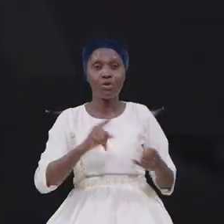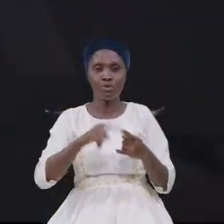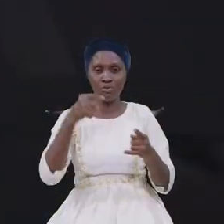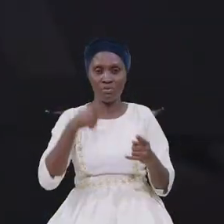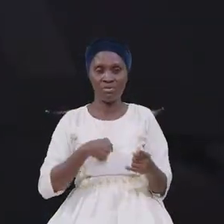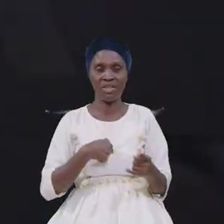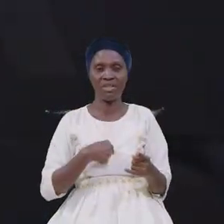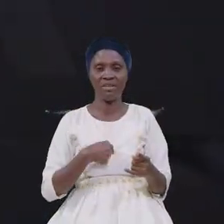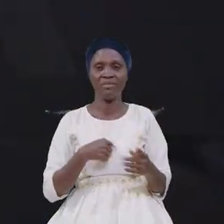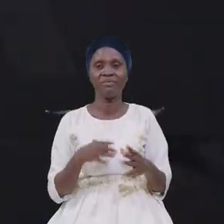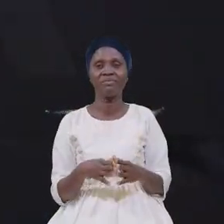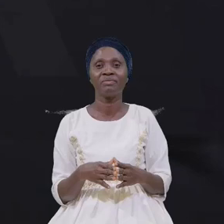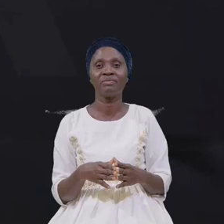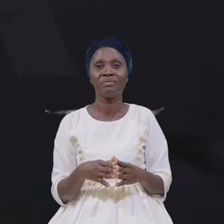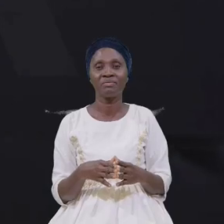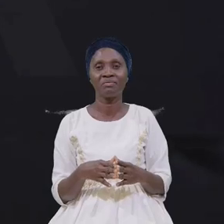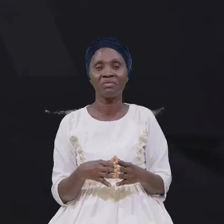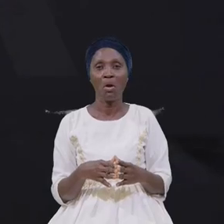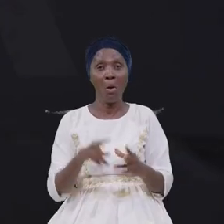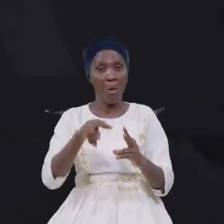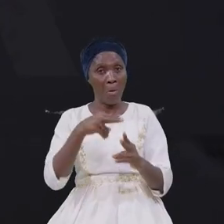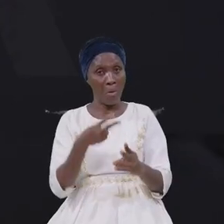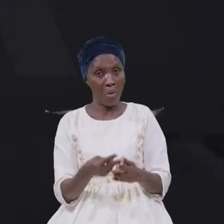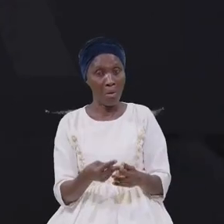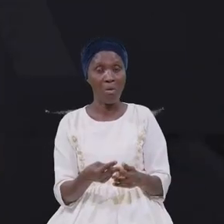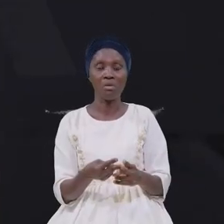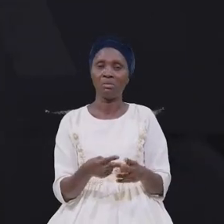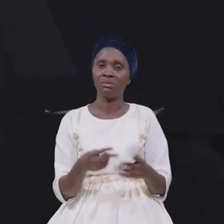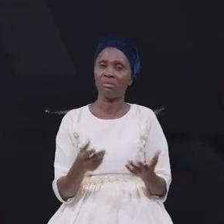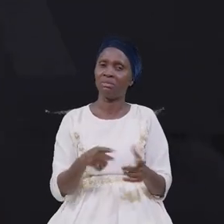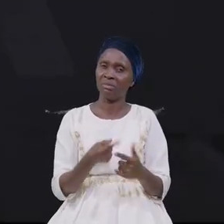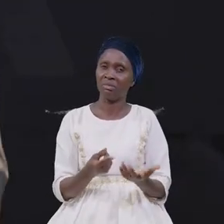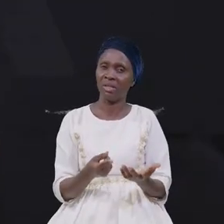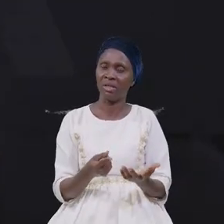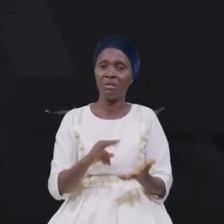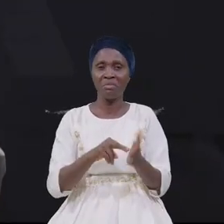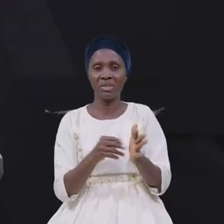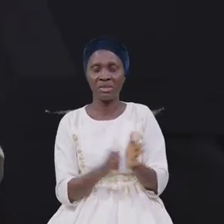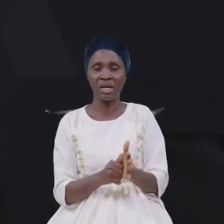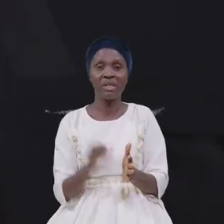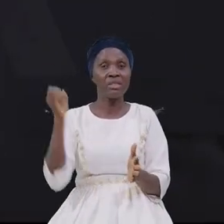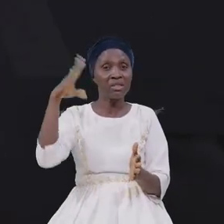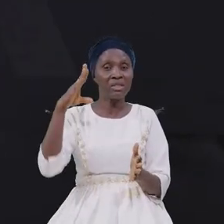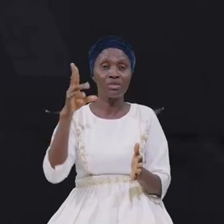la grâce n'est plus grâce. Et c'est dit,